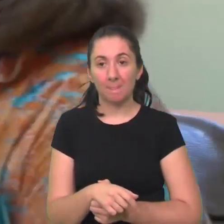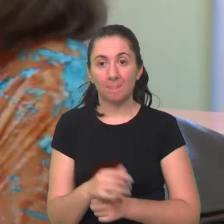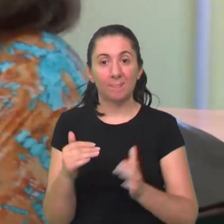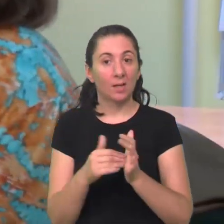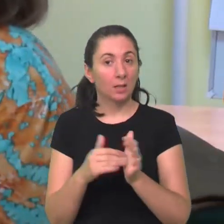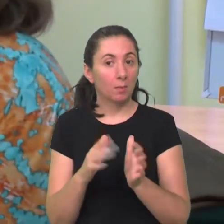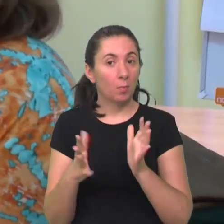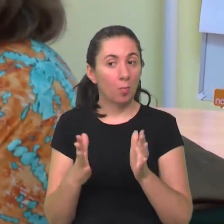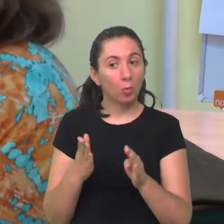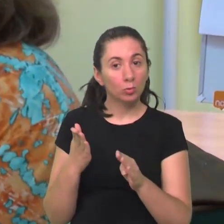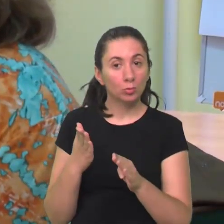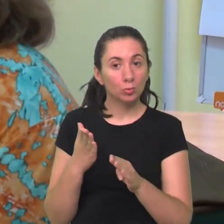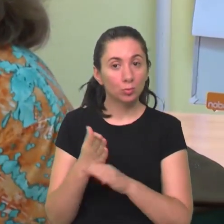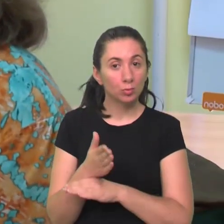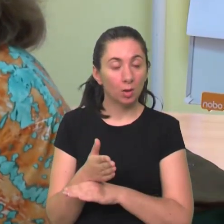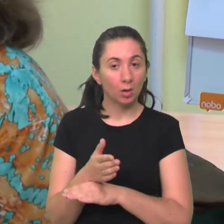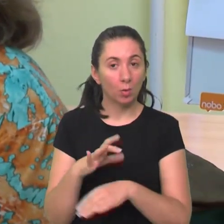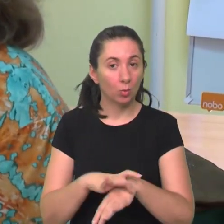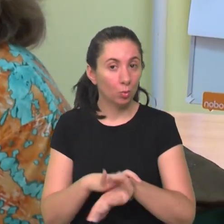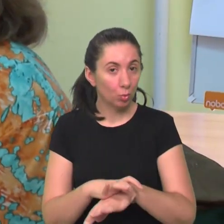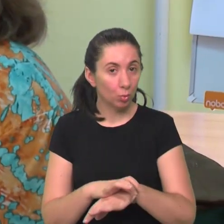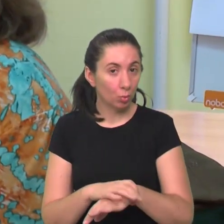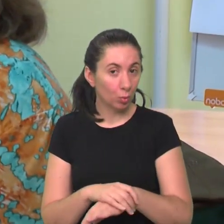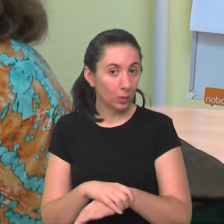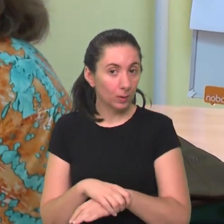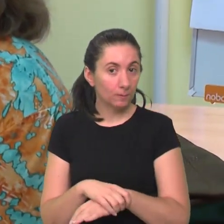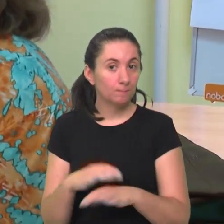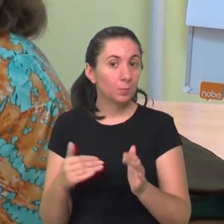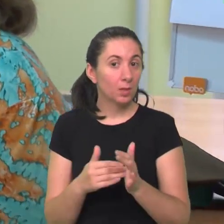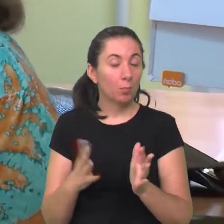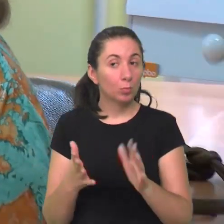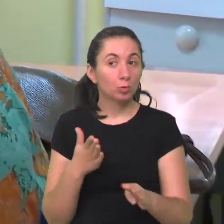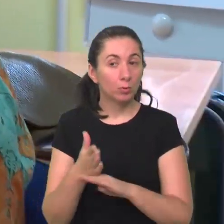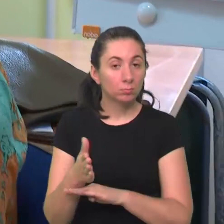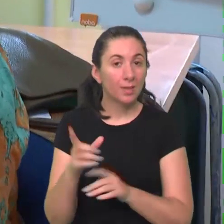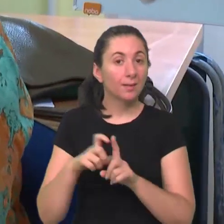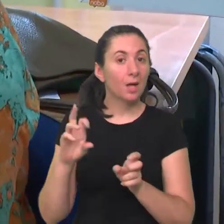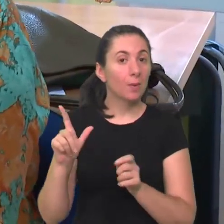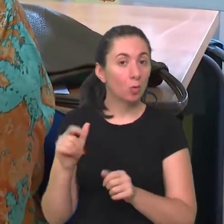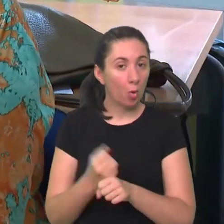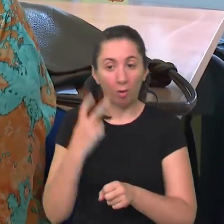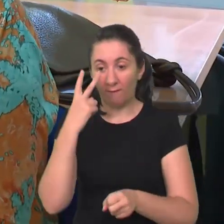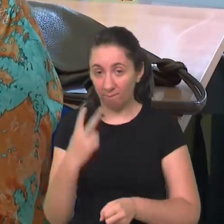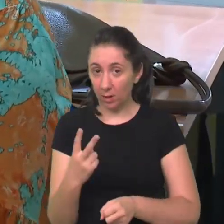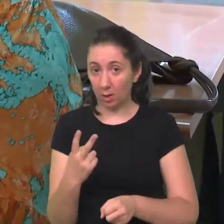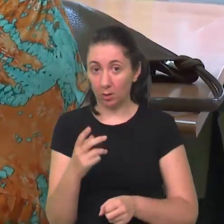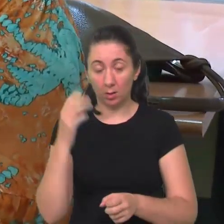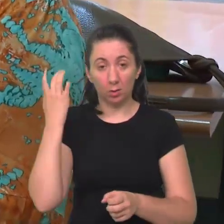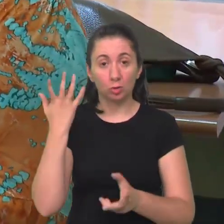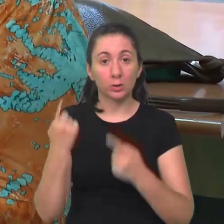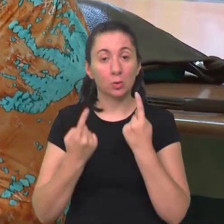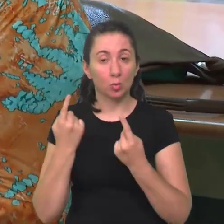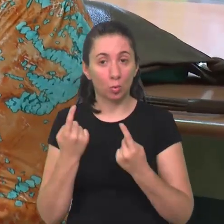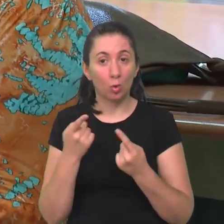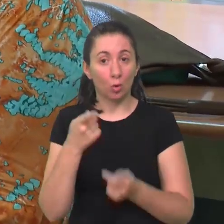pa trebalo bi možda otići kod, da, trebalo bi možda otići do dermatologa vidjeti, stvarno.